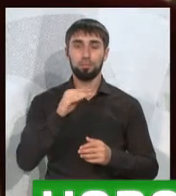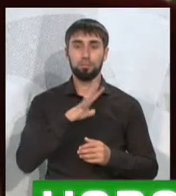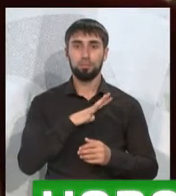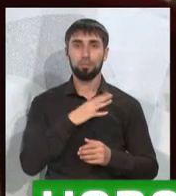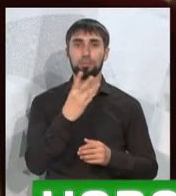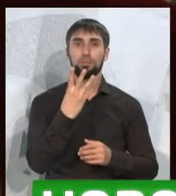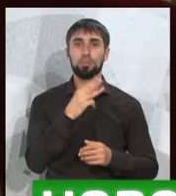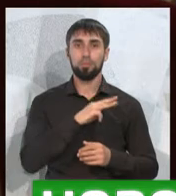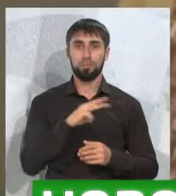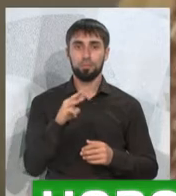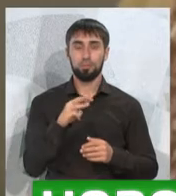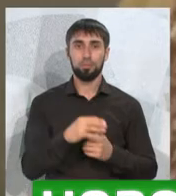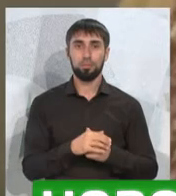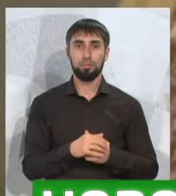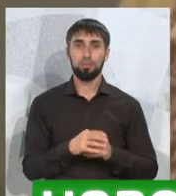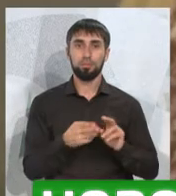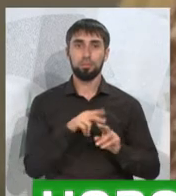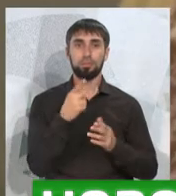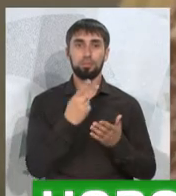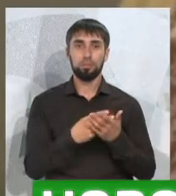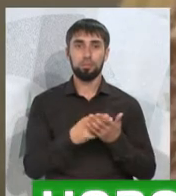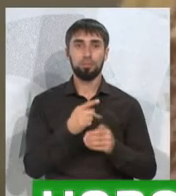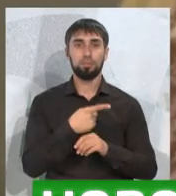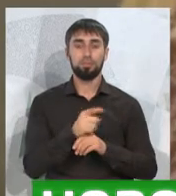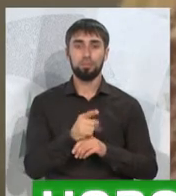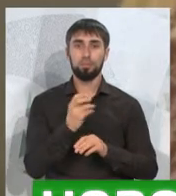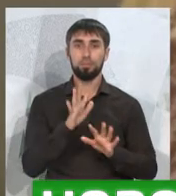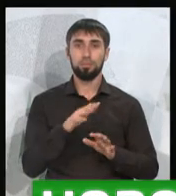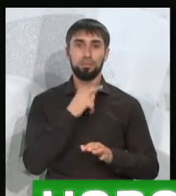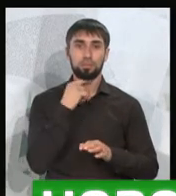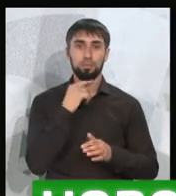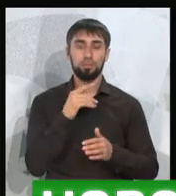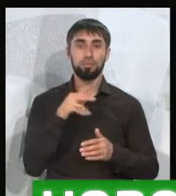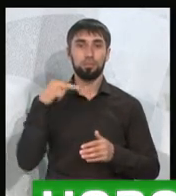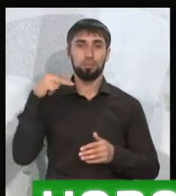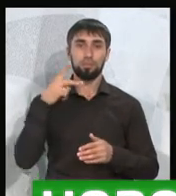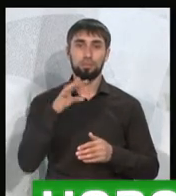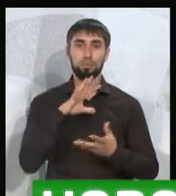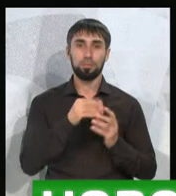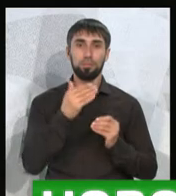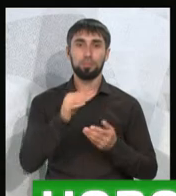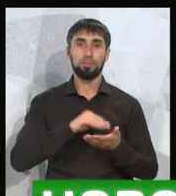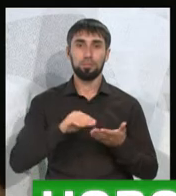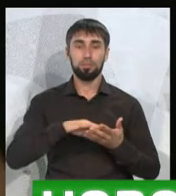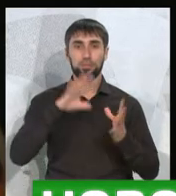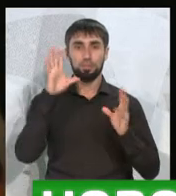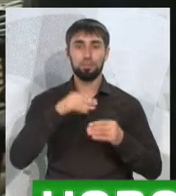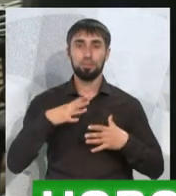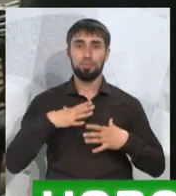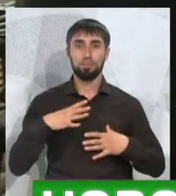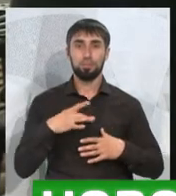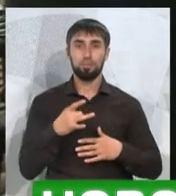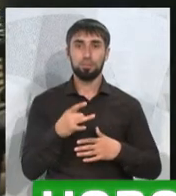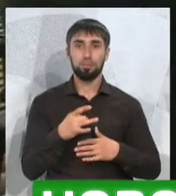около 3 миллионов экземпляров. Этот показатель является рекордным не только в ингушской литературе, но и в творчестве писателей всех Кавказских